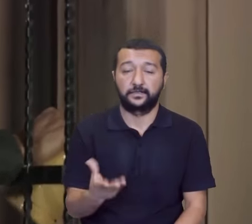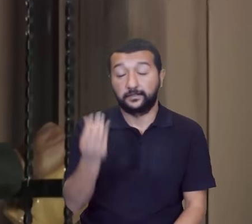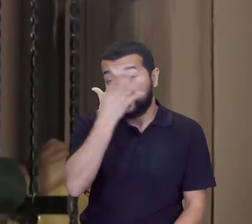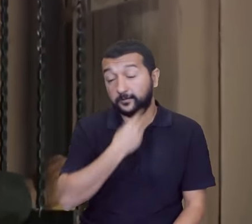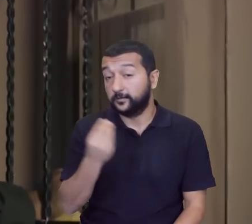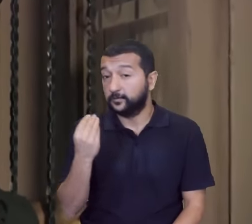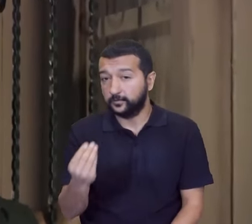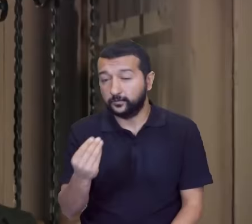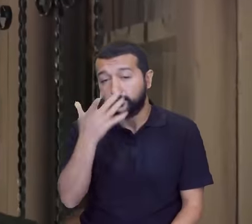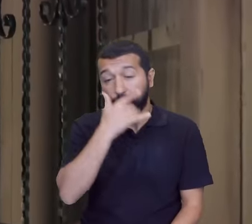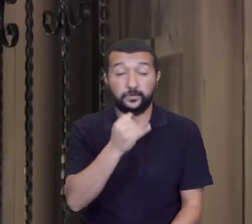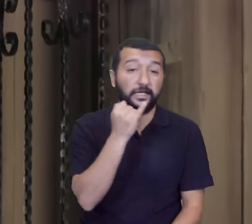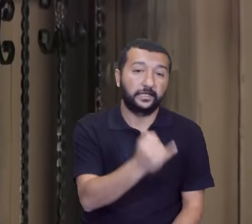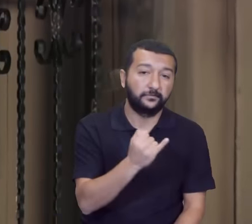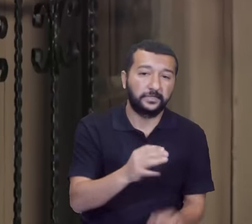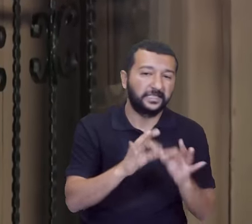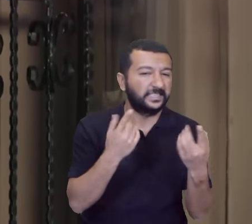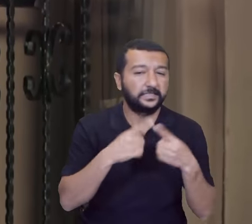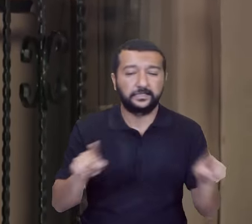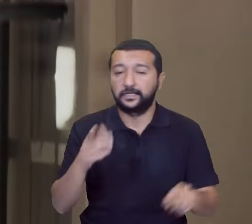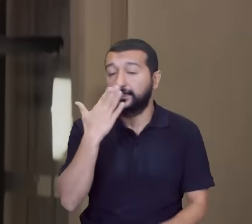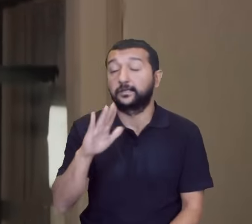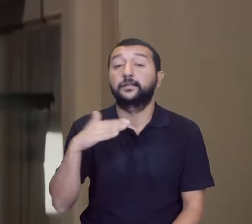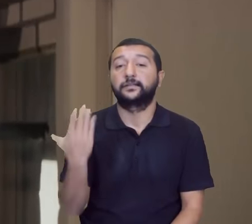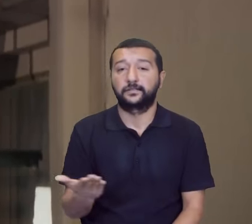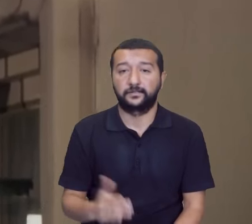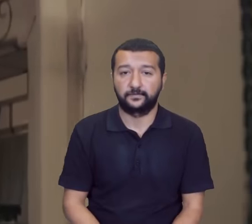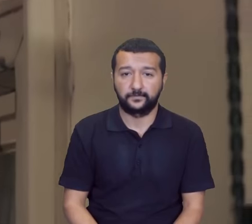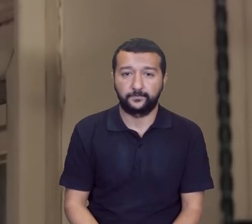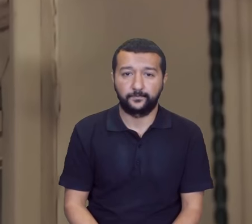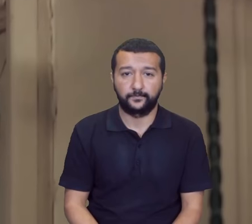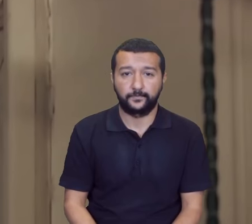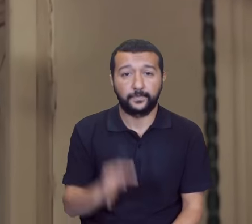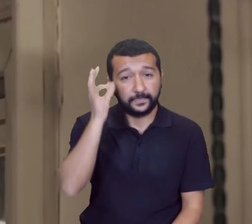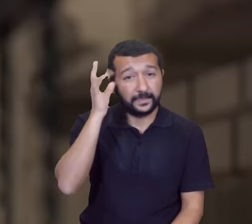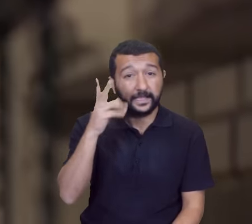asıldı duvardaki çıkıntıya. Saksıyı bırakıp kendini yukarı çekti.